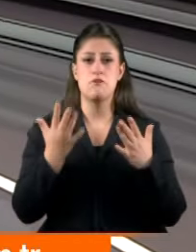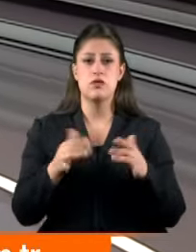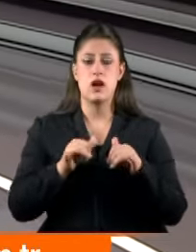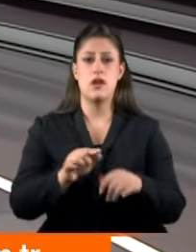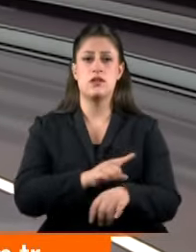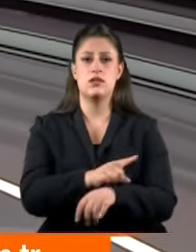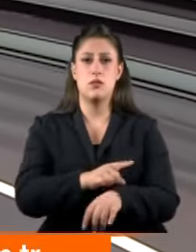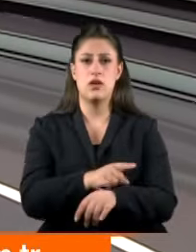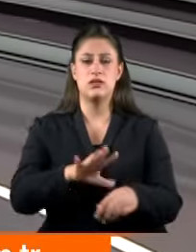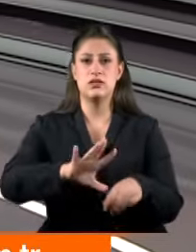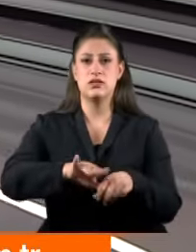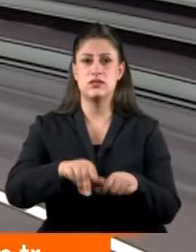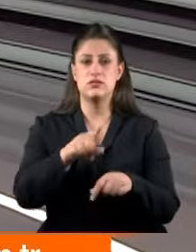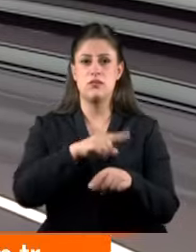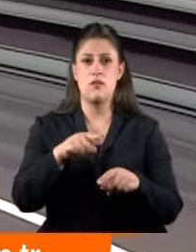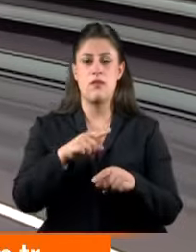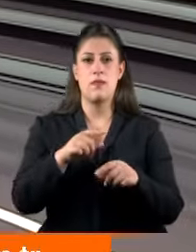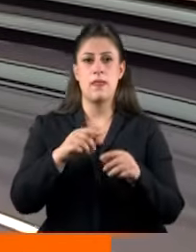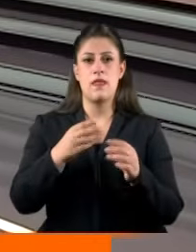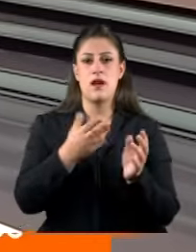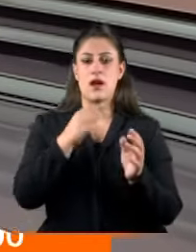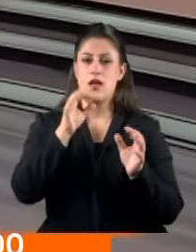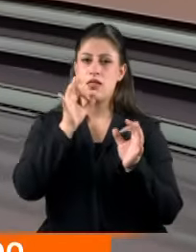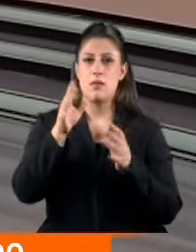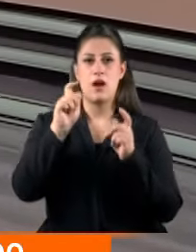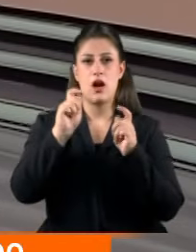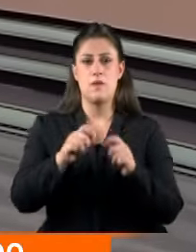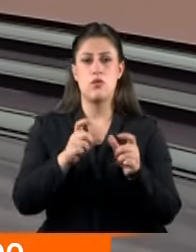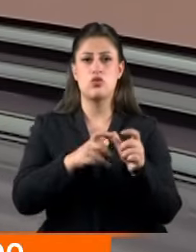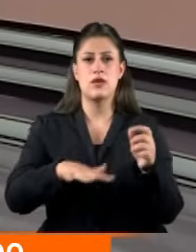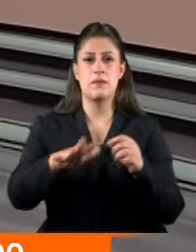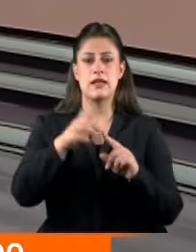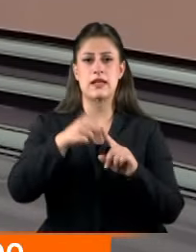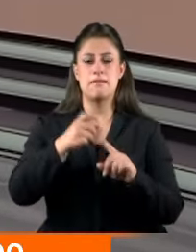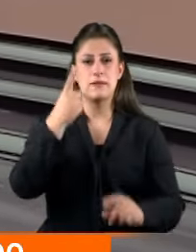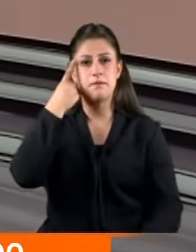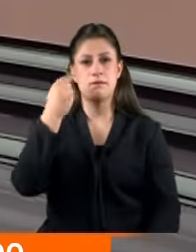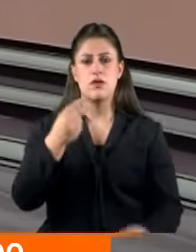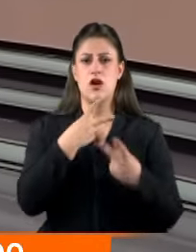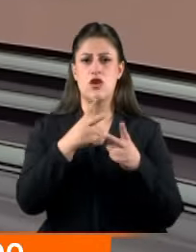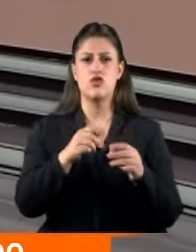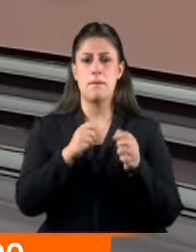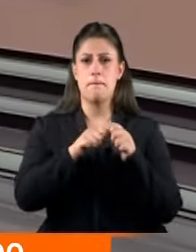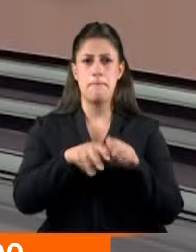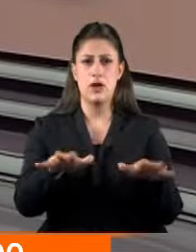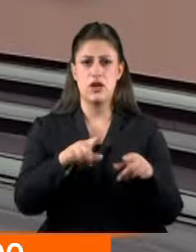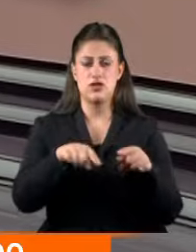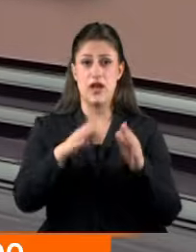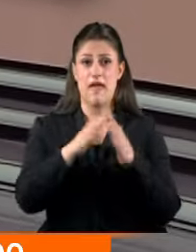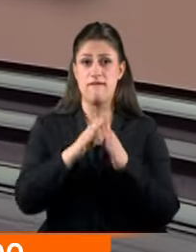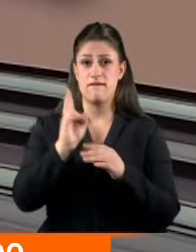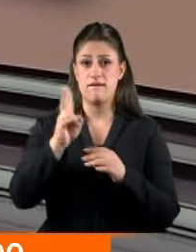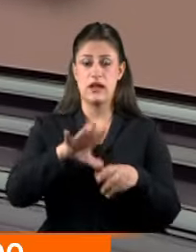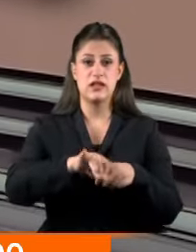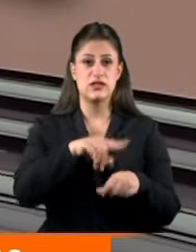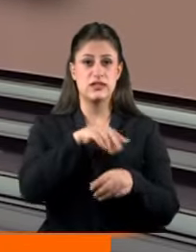aynı zamanda hırsızlara da davetiye çıkarıyor. Sosyal medyada kimlik bilgilerini açık açık paylaşanların evleri hırsızlar için açık